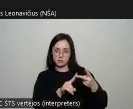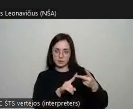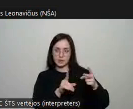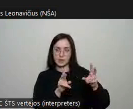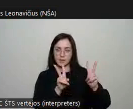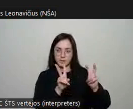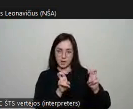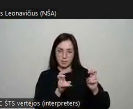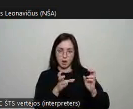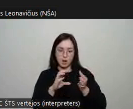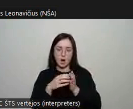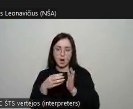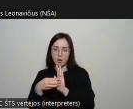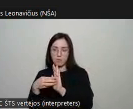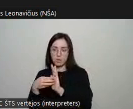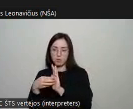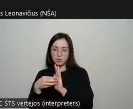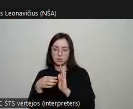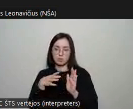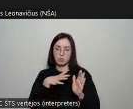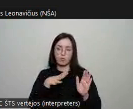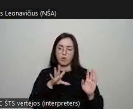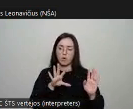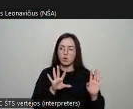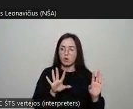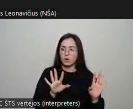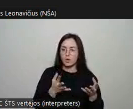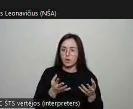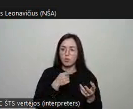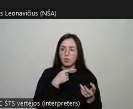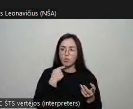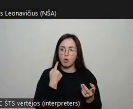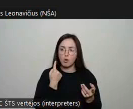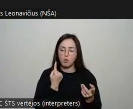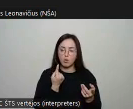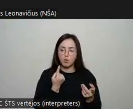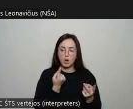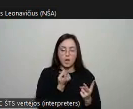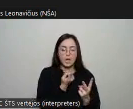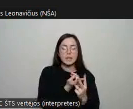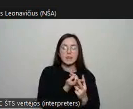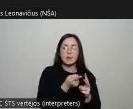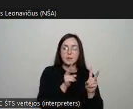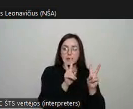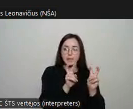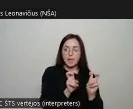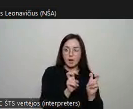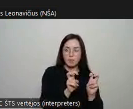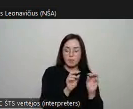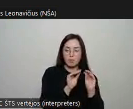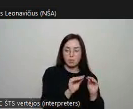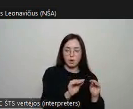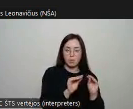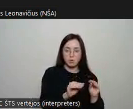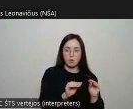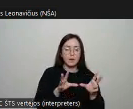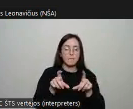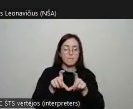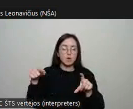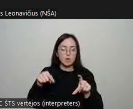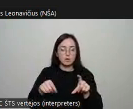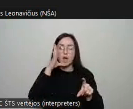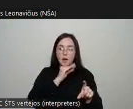buvo, kaip jūs ten tiek daug tų, reiškia, tarp dalykinių temų mokykloje apriepsite.